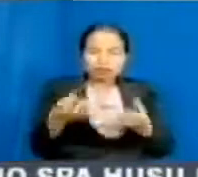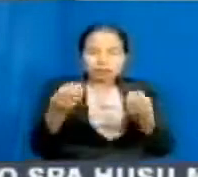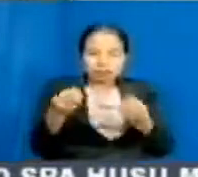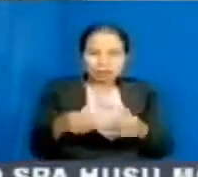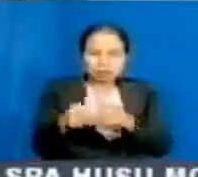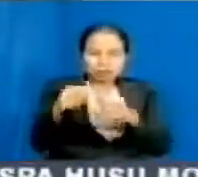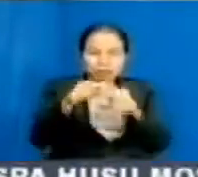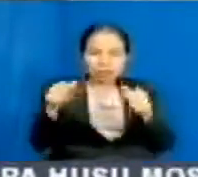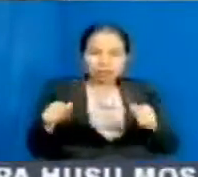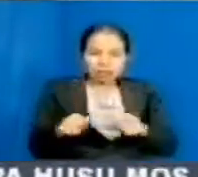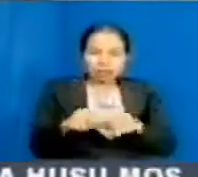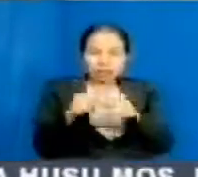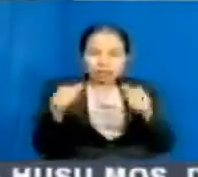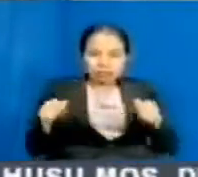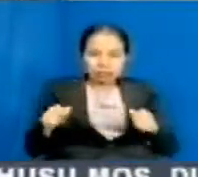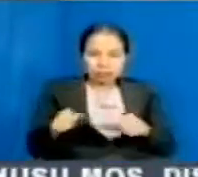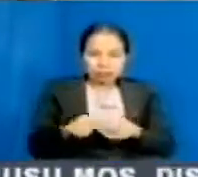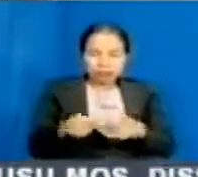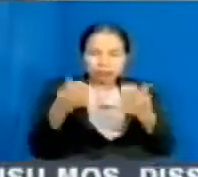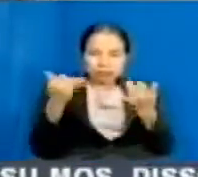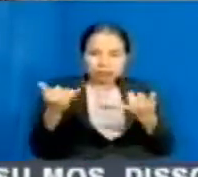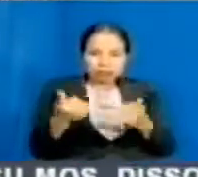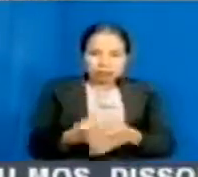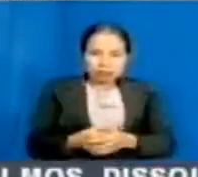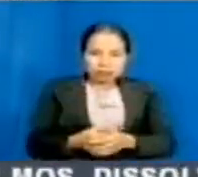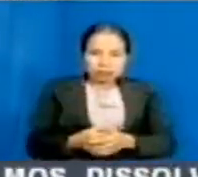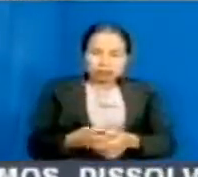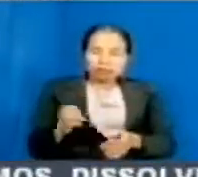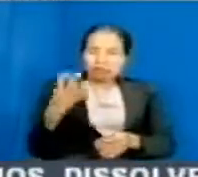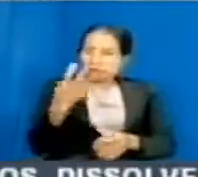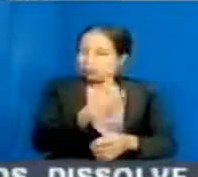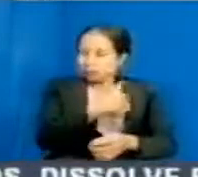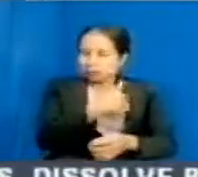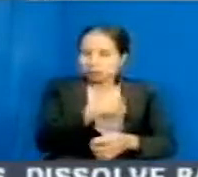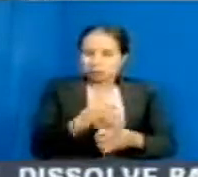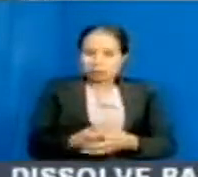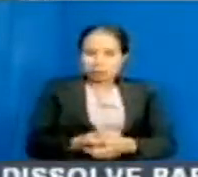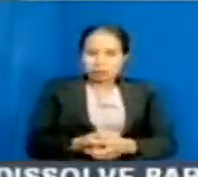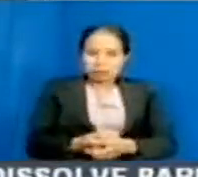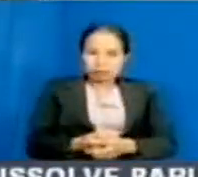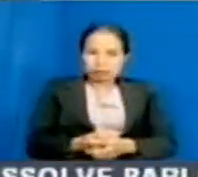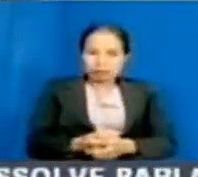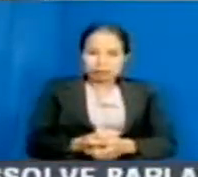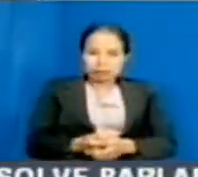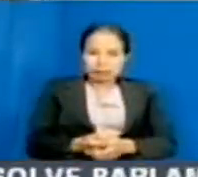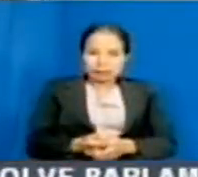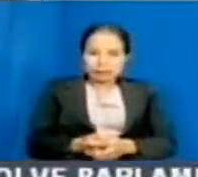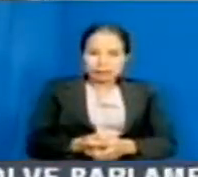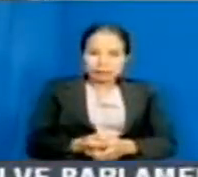ir aldeia. Aldeia, agora, aldeia está no recém-hat, sidau. Sidau, sim, sidau. Nebe,